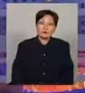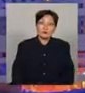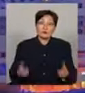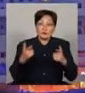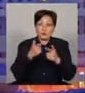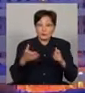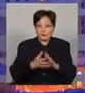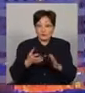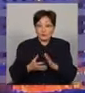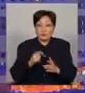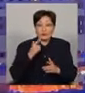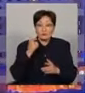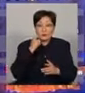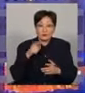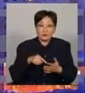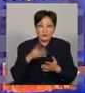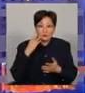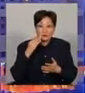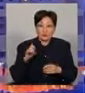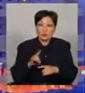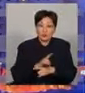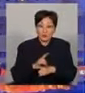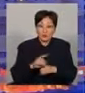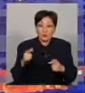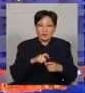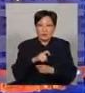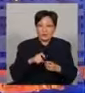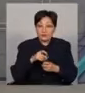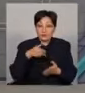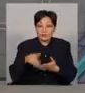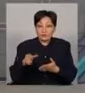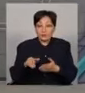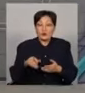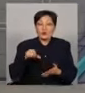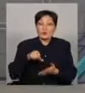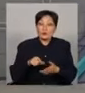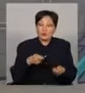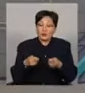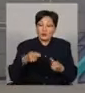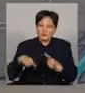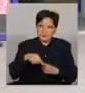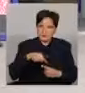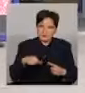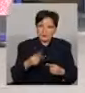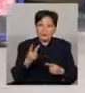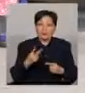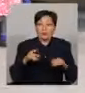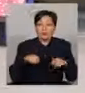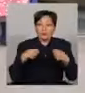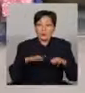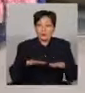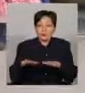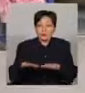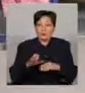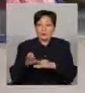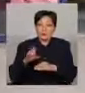Информация о дефиците сахара в Алматы оказалась фейком. Слухи опровергли представители управления предпринимательства. В торговых точках и